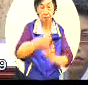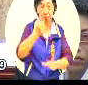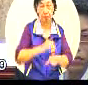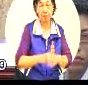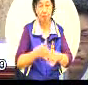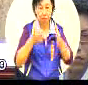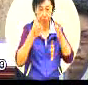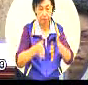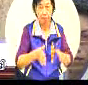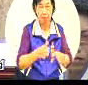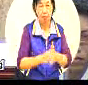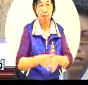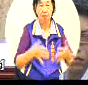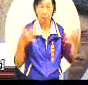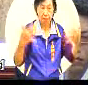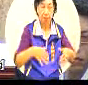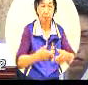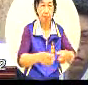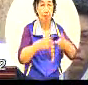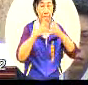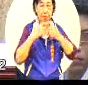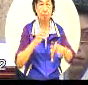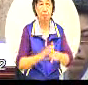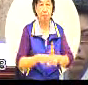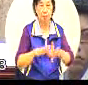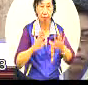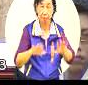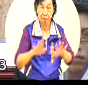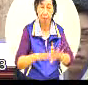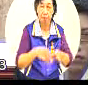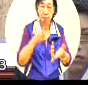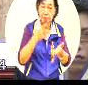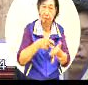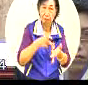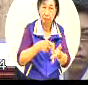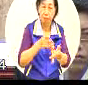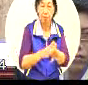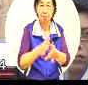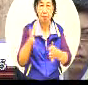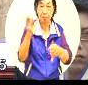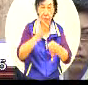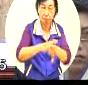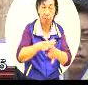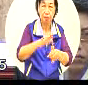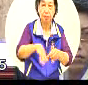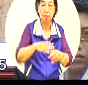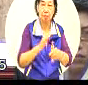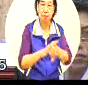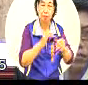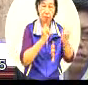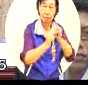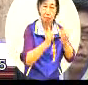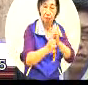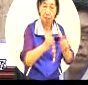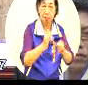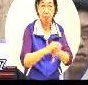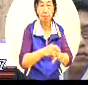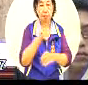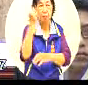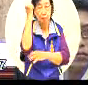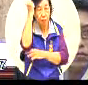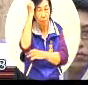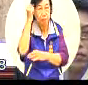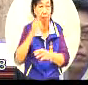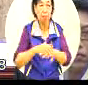就好，可以吗？ 我们现在来讲，我们有租金补贴，那同步我们也在规划所谓的社会住宅，那社会住宅取得的方式我们也有很多种、